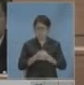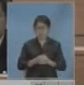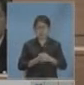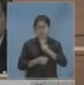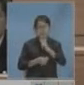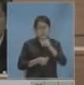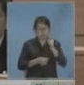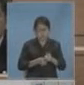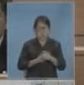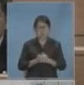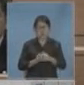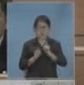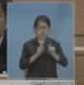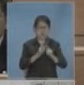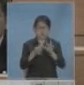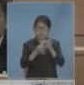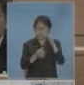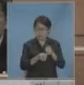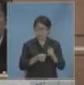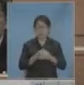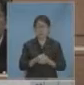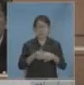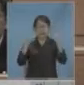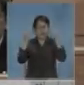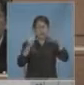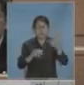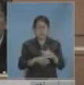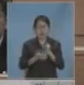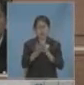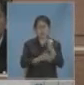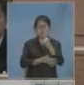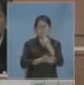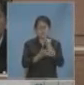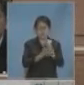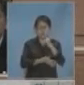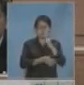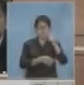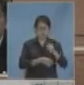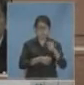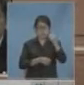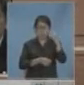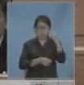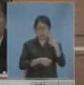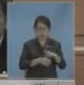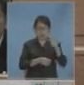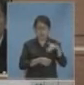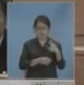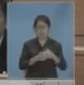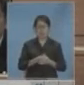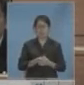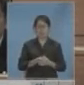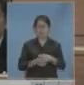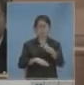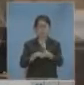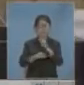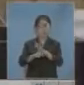พูดความจริงทุกอย่างเลยคือนายกไม่ได้เข้ามาร่วมประชุมจริงๆ2วันที่ผ่านมานี ้พอแ